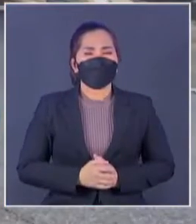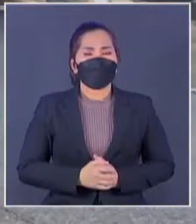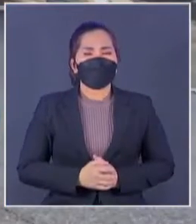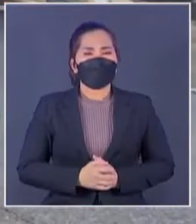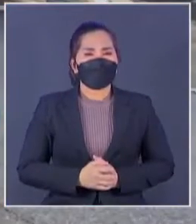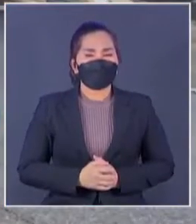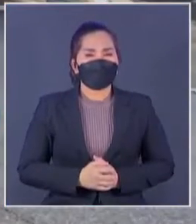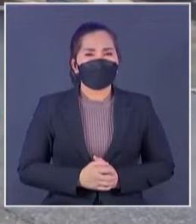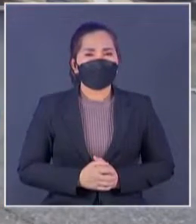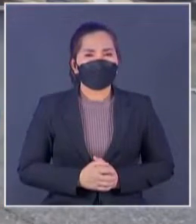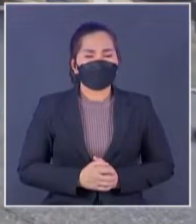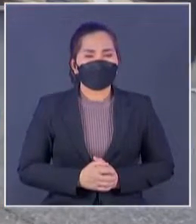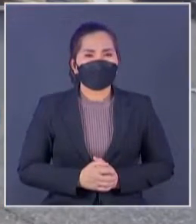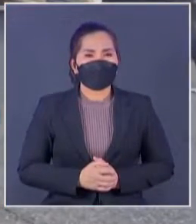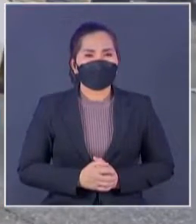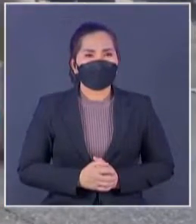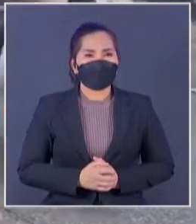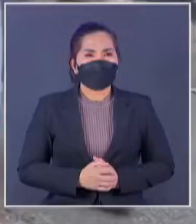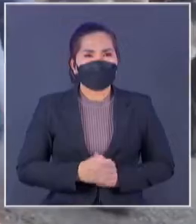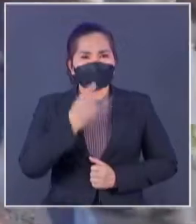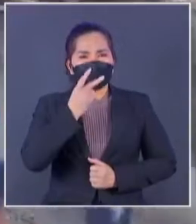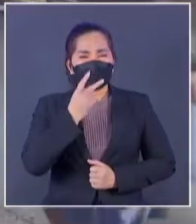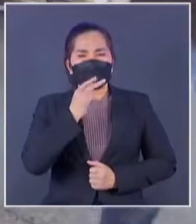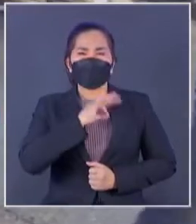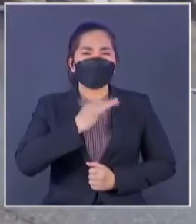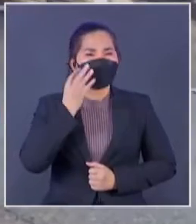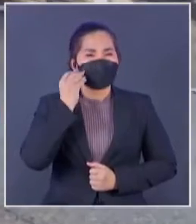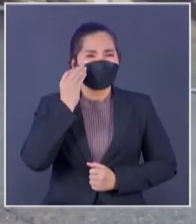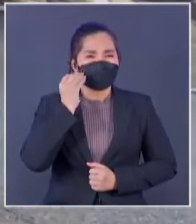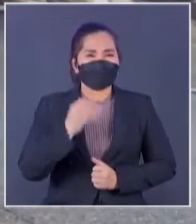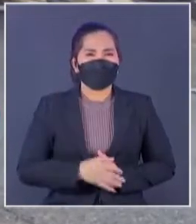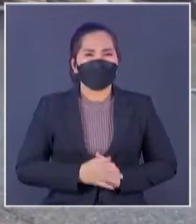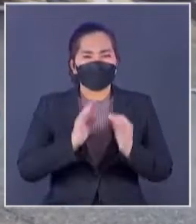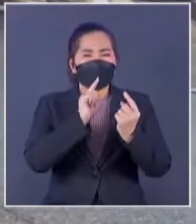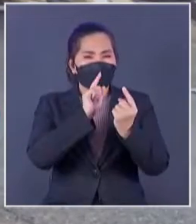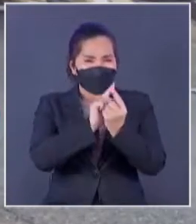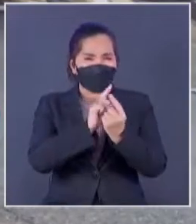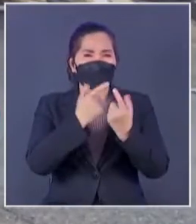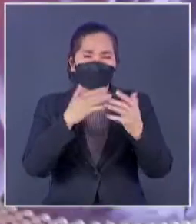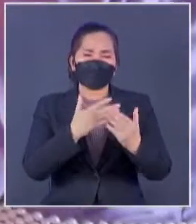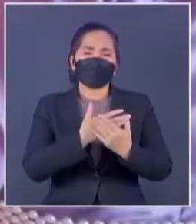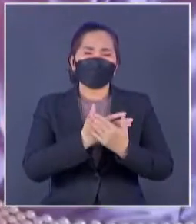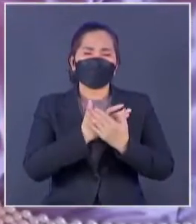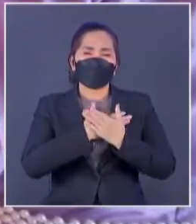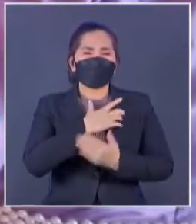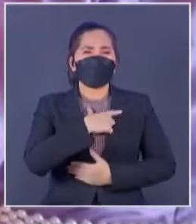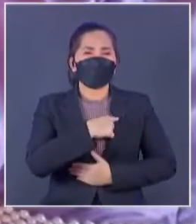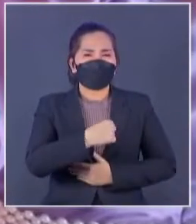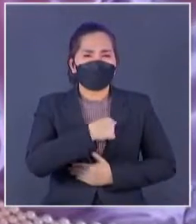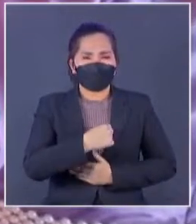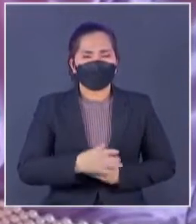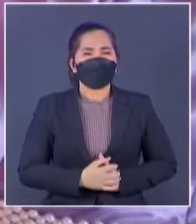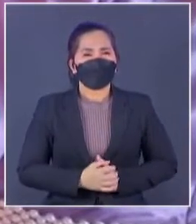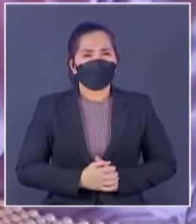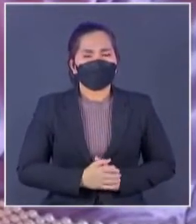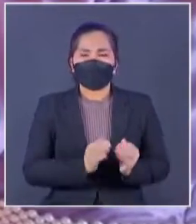มีนี่ลีลาของเธอไม่ธรรมดาน่ารักน่ารักใครที ่ ได้รู้จักเธอแล้วเนี่ยจะหลงเสน่ห์เธอเลยนะครับ